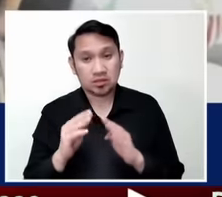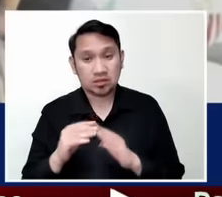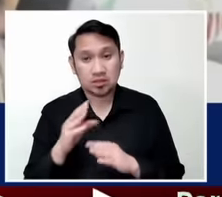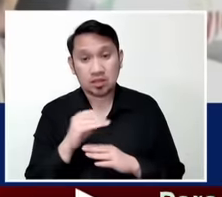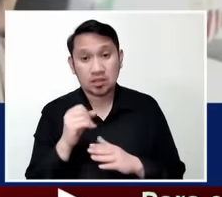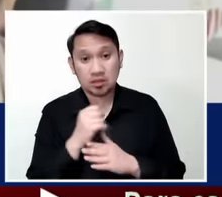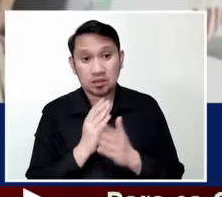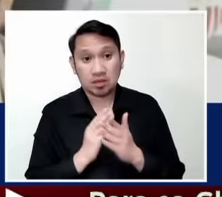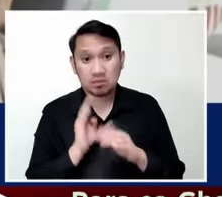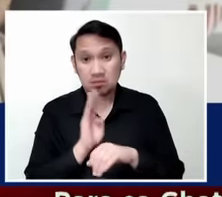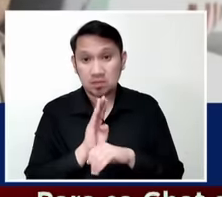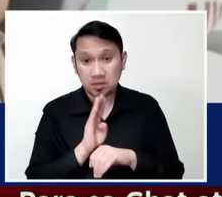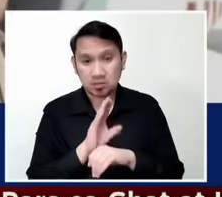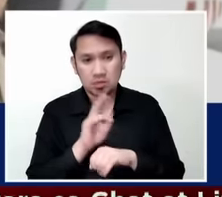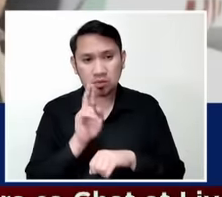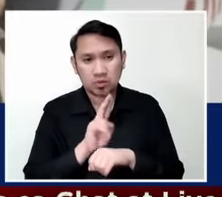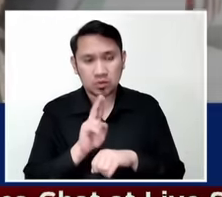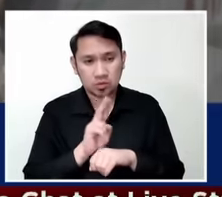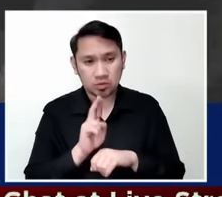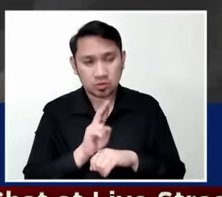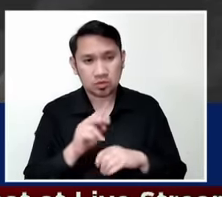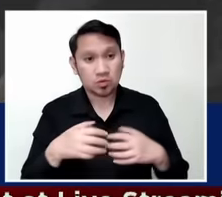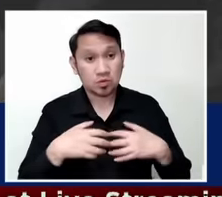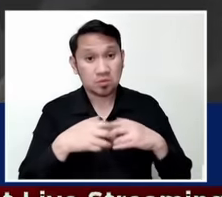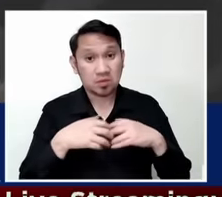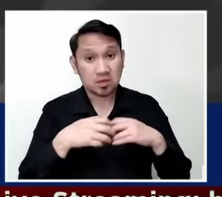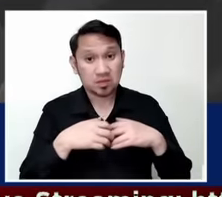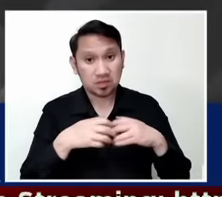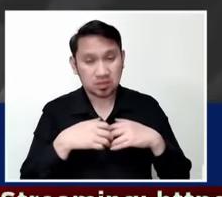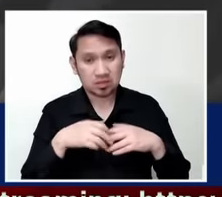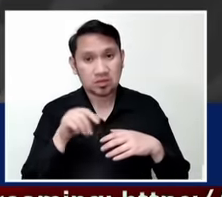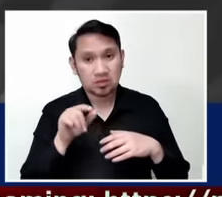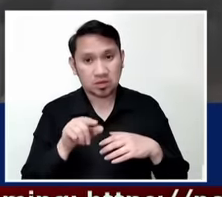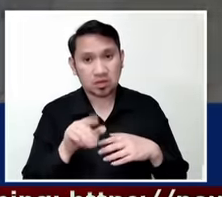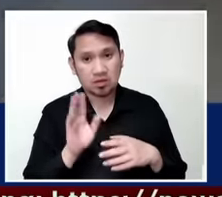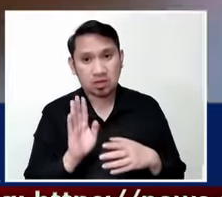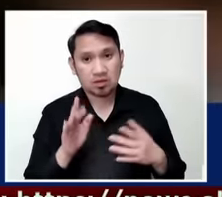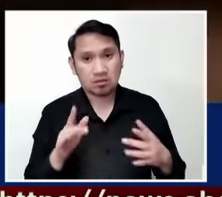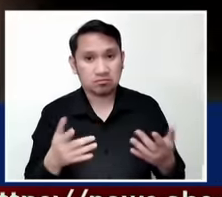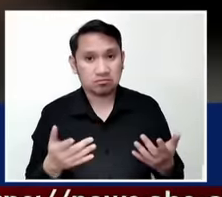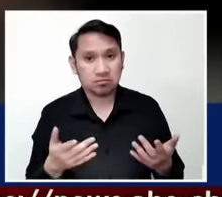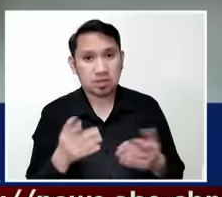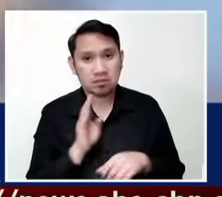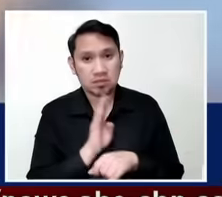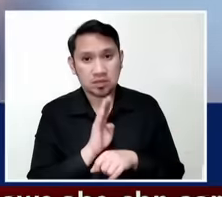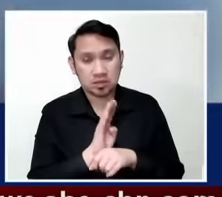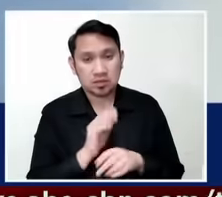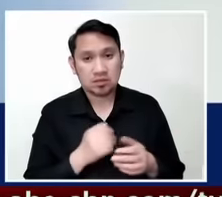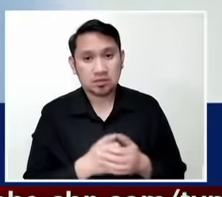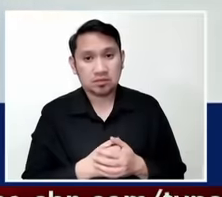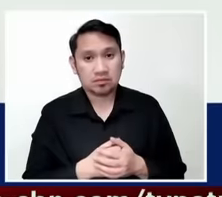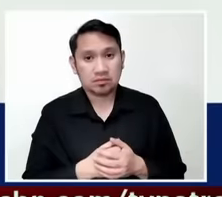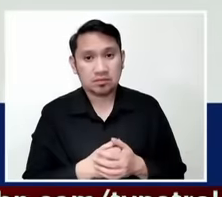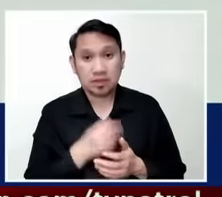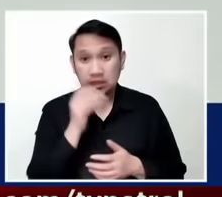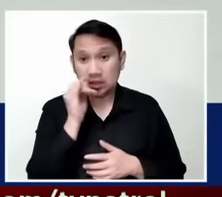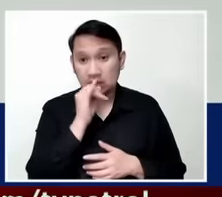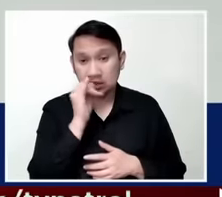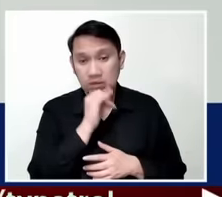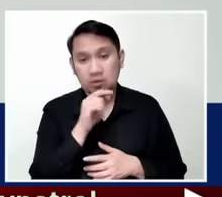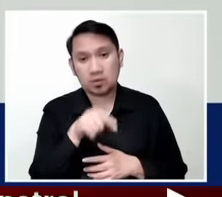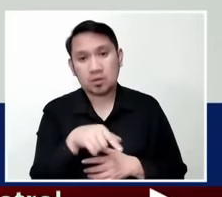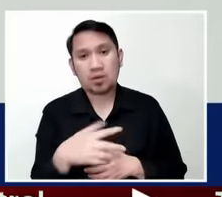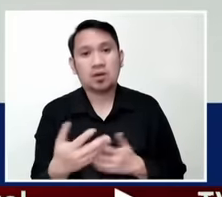ilang negosyante gumamit na ng generator set para maitawid ang kabuhayan. Sa bayan ng Pavia sa Iloilo, naunsyami